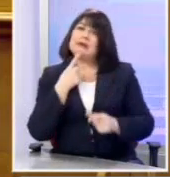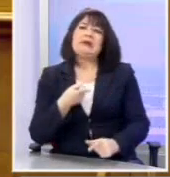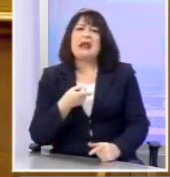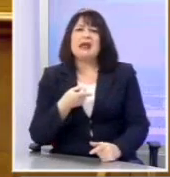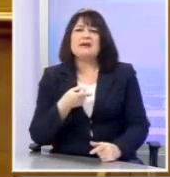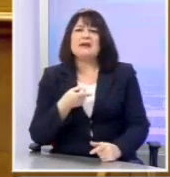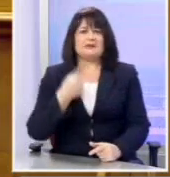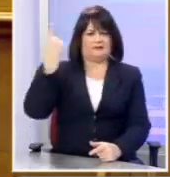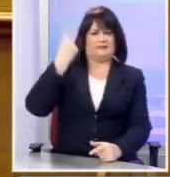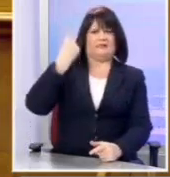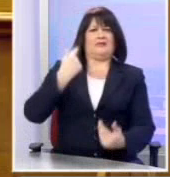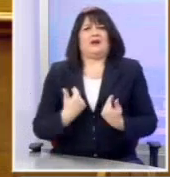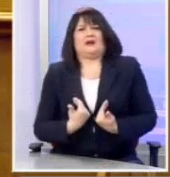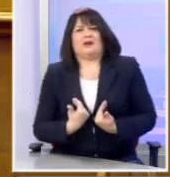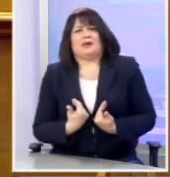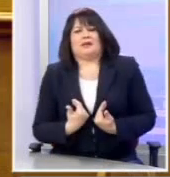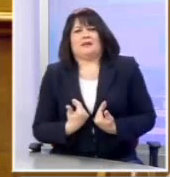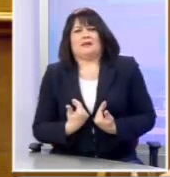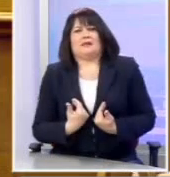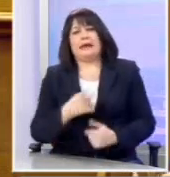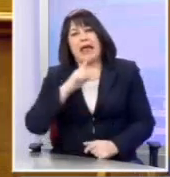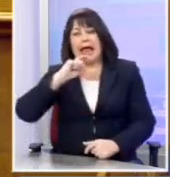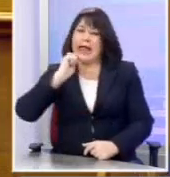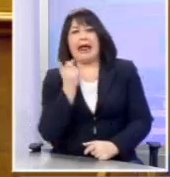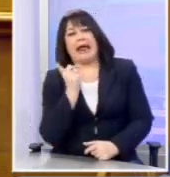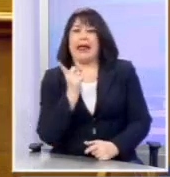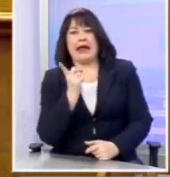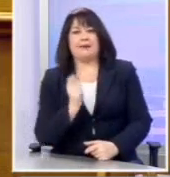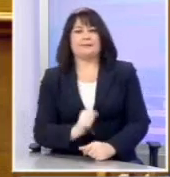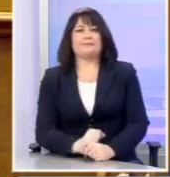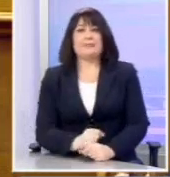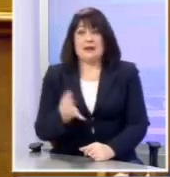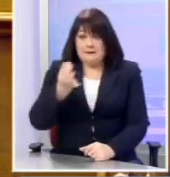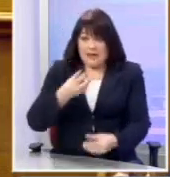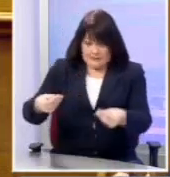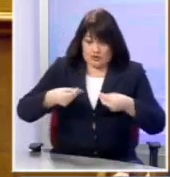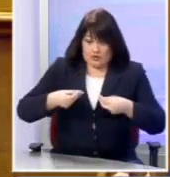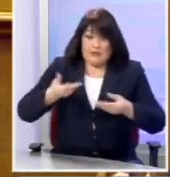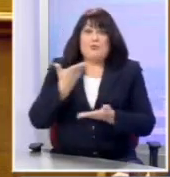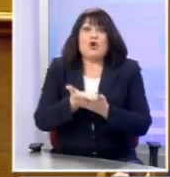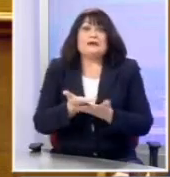και ασκούν και κριτική από πάνω, μας κουνάνε το δάχτυλο αντί να μας πούνε καμία πρόταση.